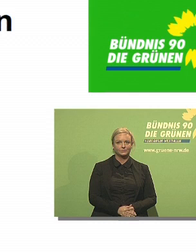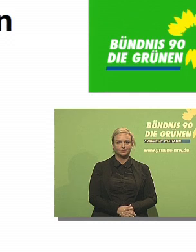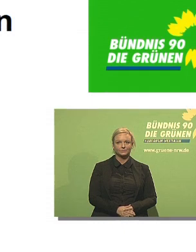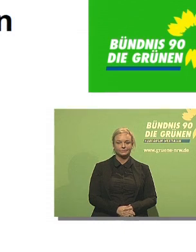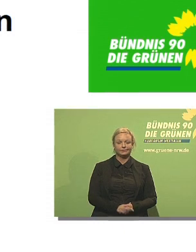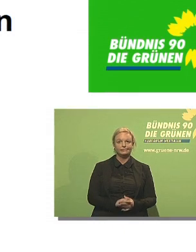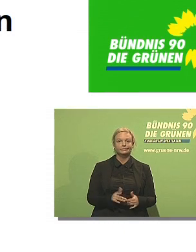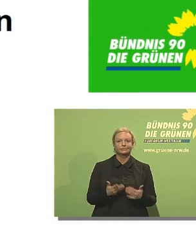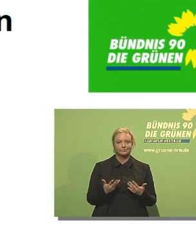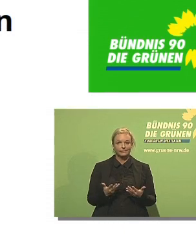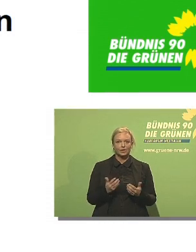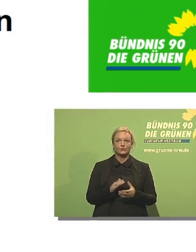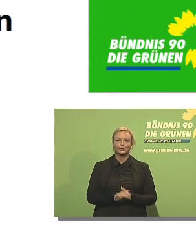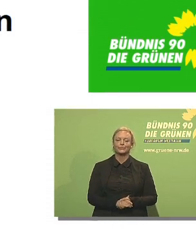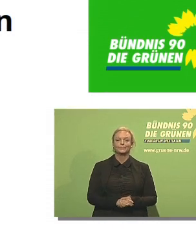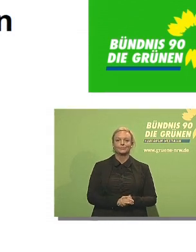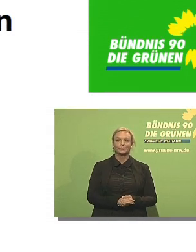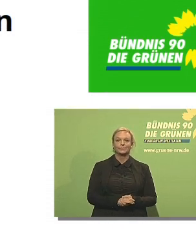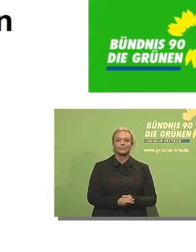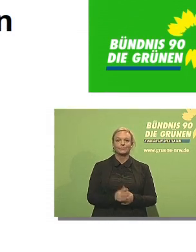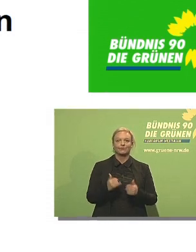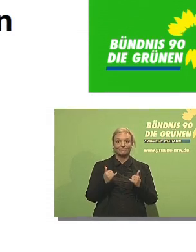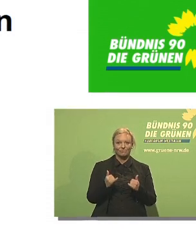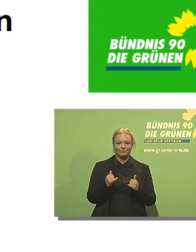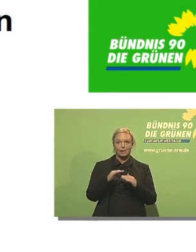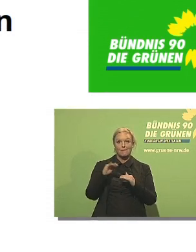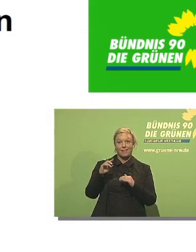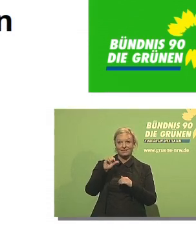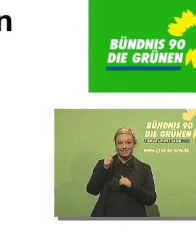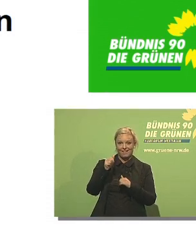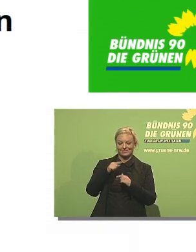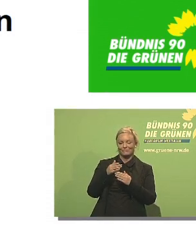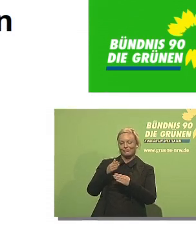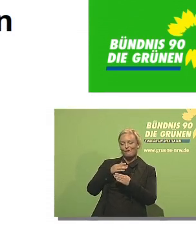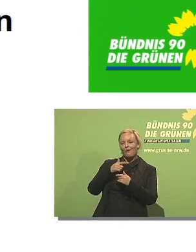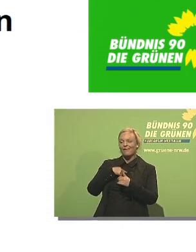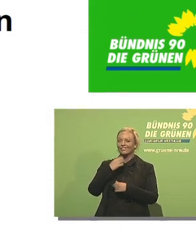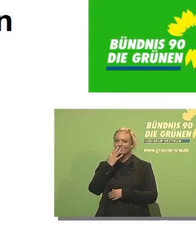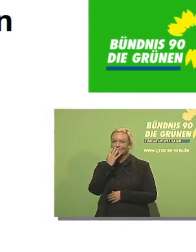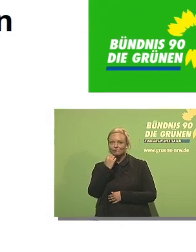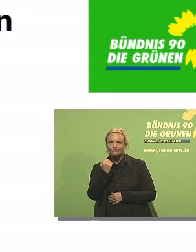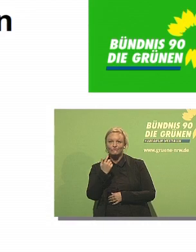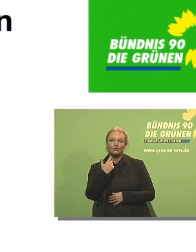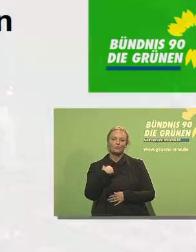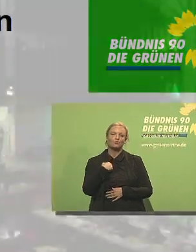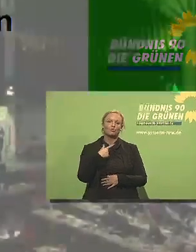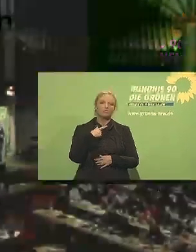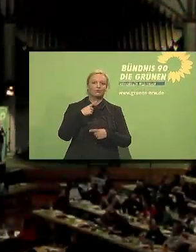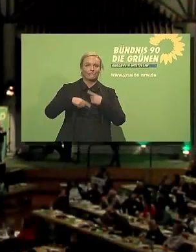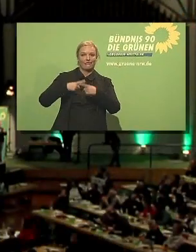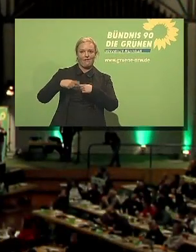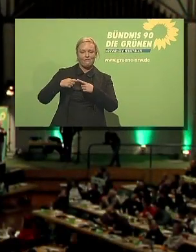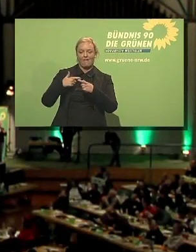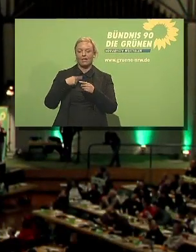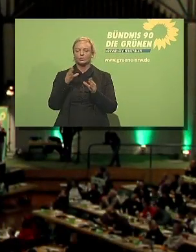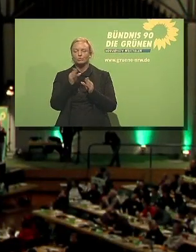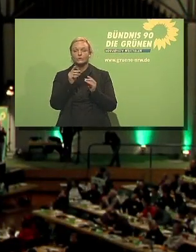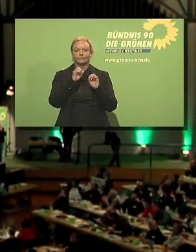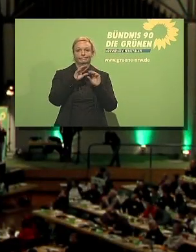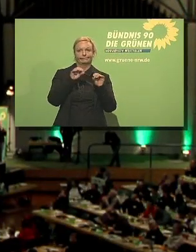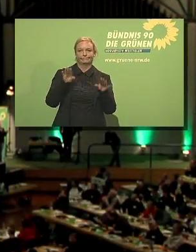So, und bevor wir jetzt zu Platz 1 kommen, möchte ich noch mal so ein paar grundsätzliche Sachen zum Verfahren kurz noch